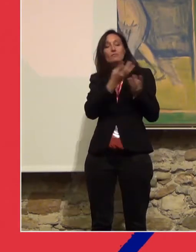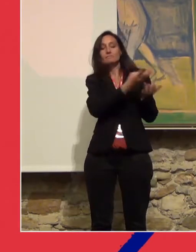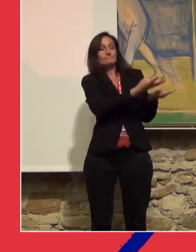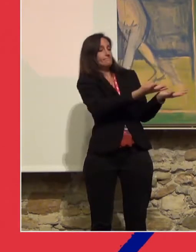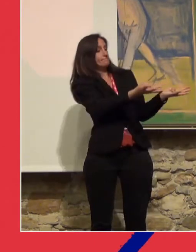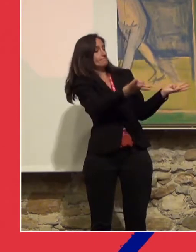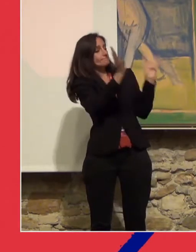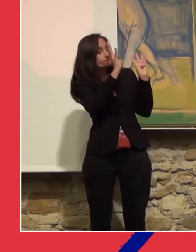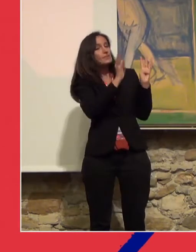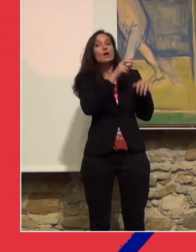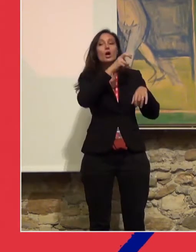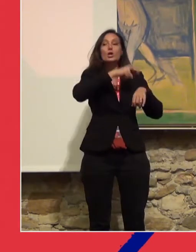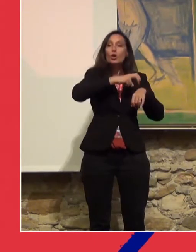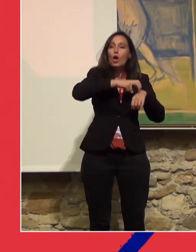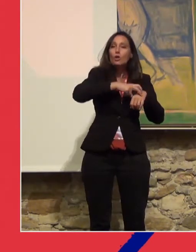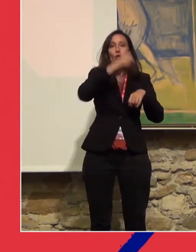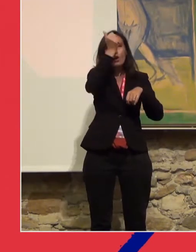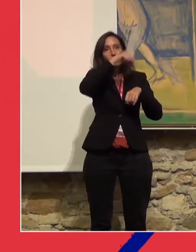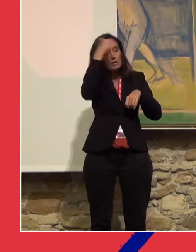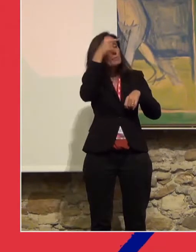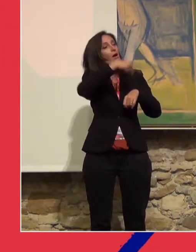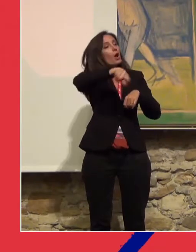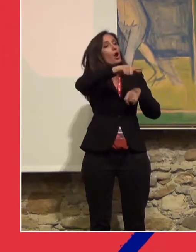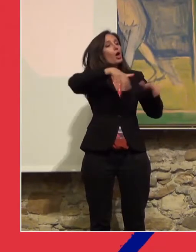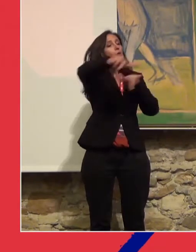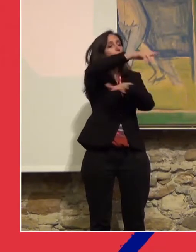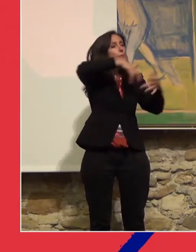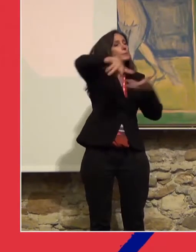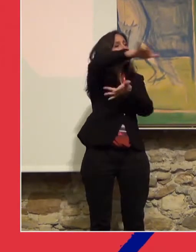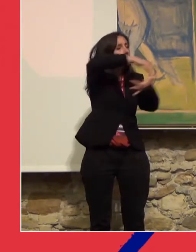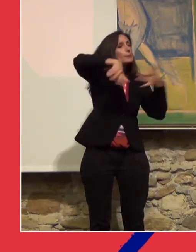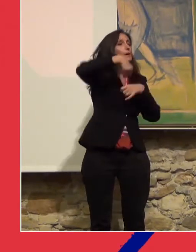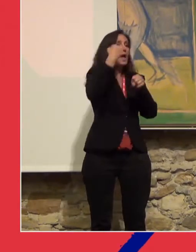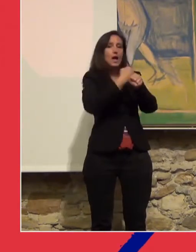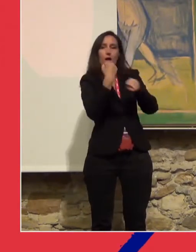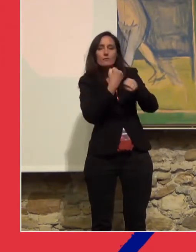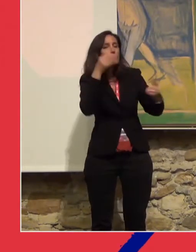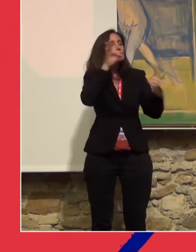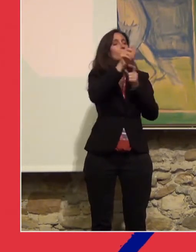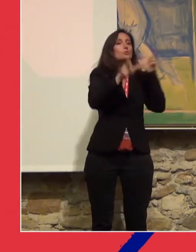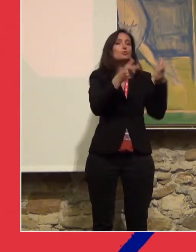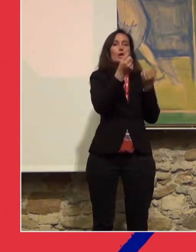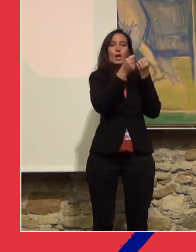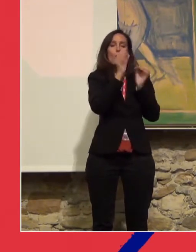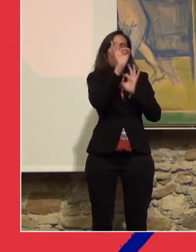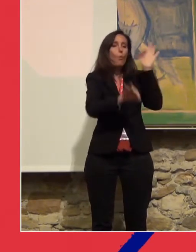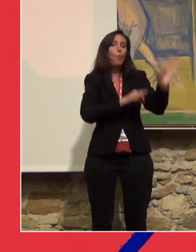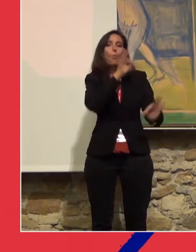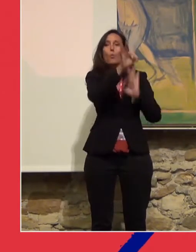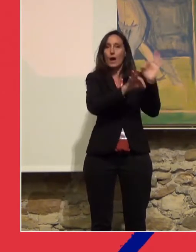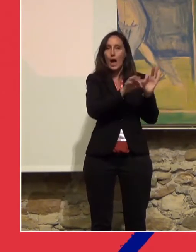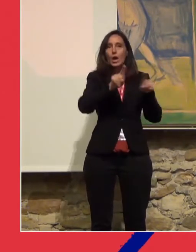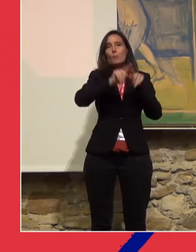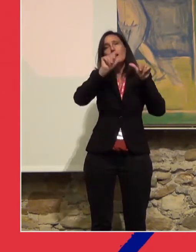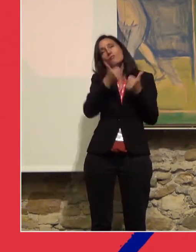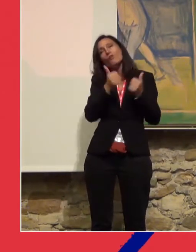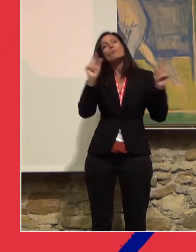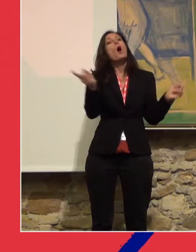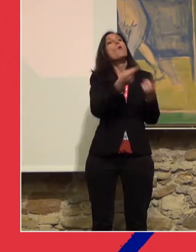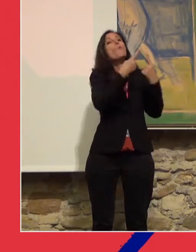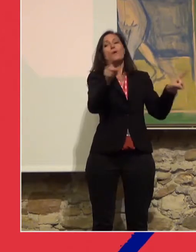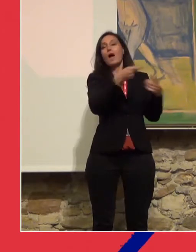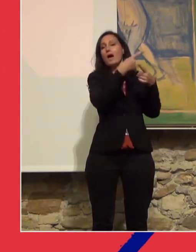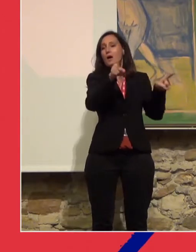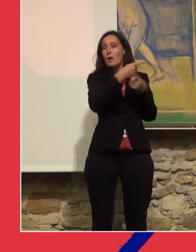gli ammalati. Interpretavano una sinfonia inaudita e non ancora scritta nello spartito di